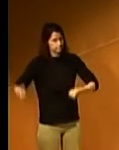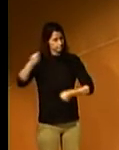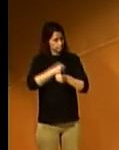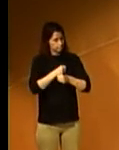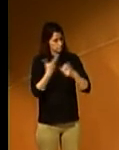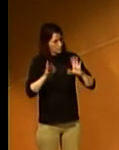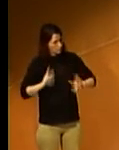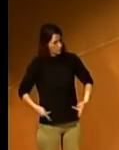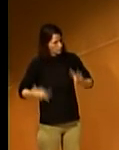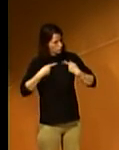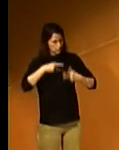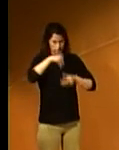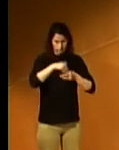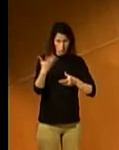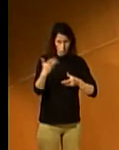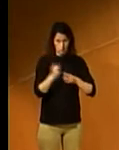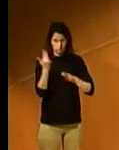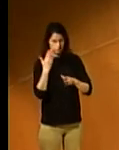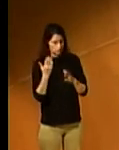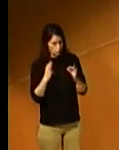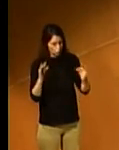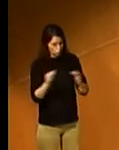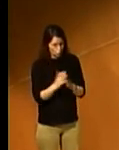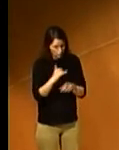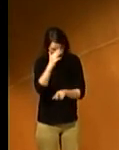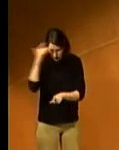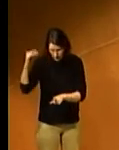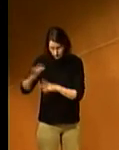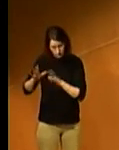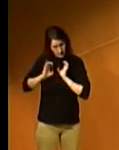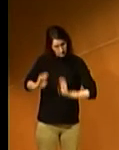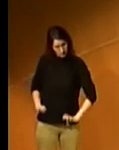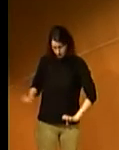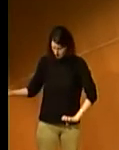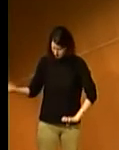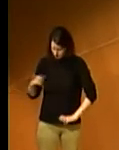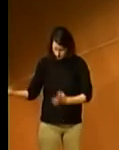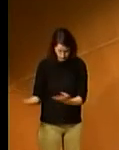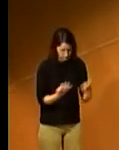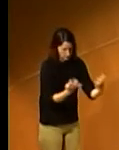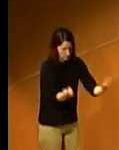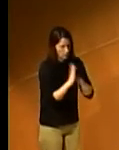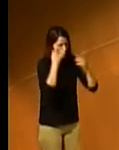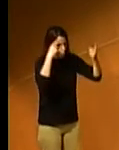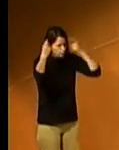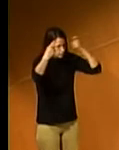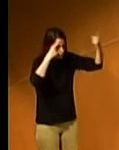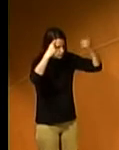présentant des contes à des élèves de l'école élémentaire. Alors, autour d'un